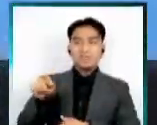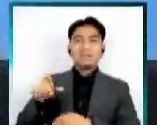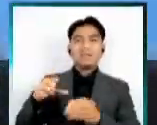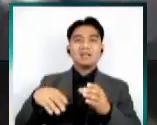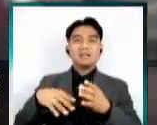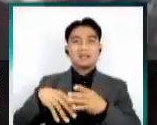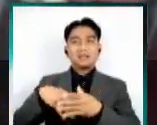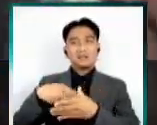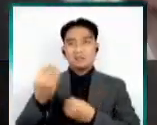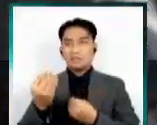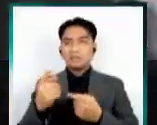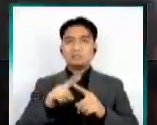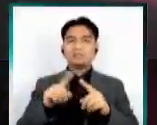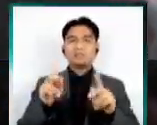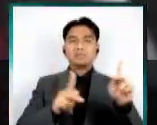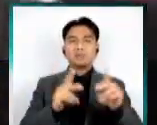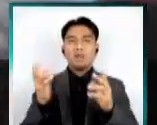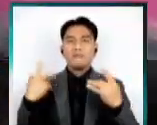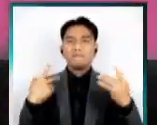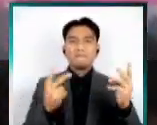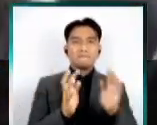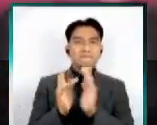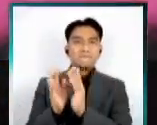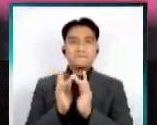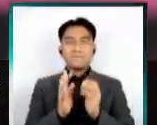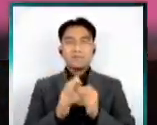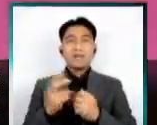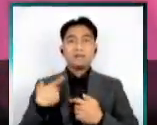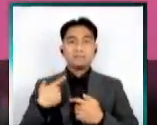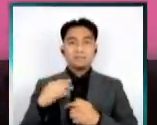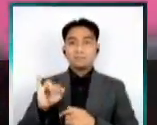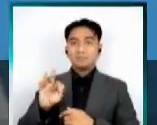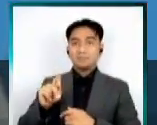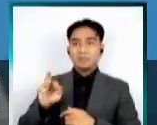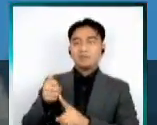siksikan. Maglalabas pa raw ng guideline ang IATF.